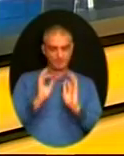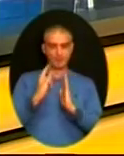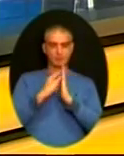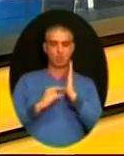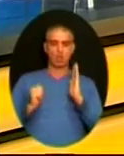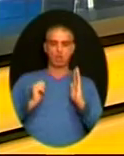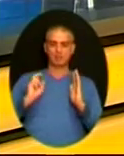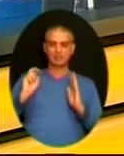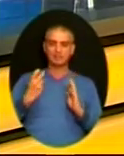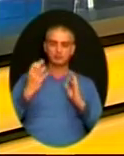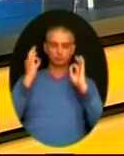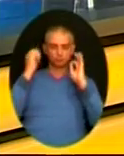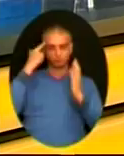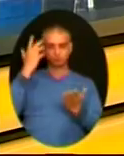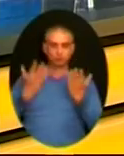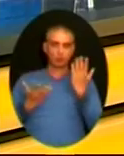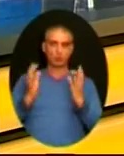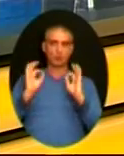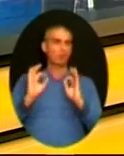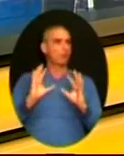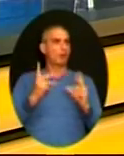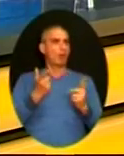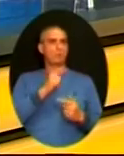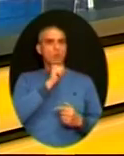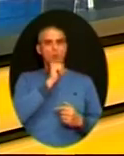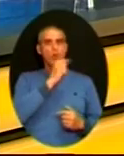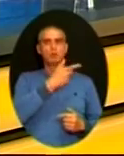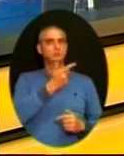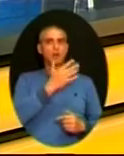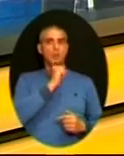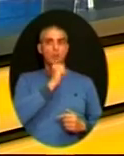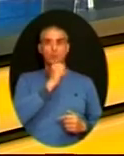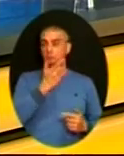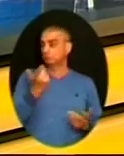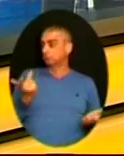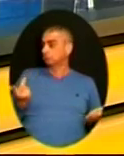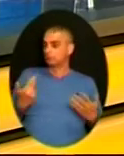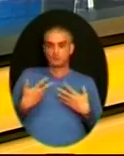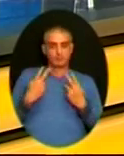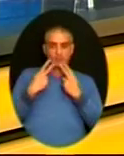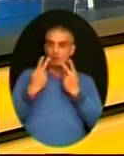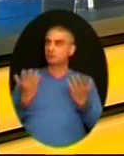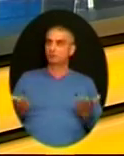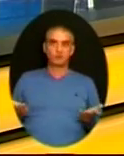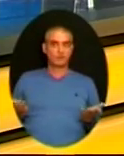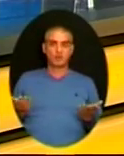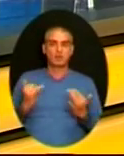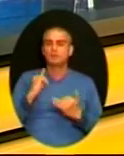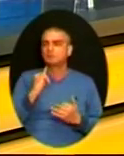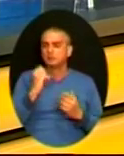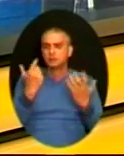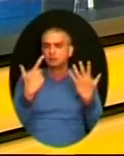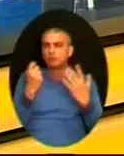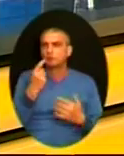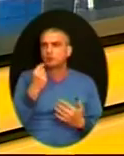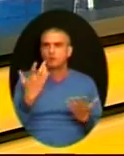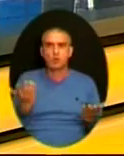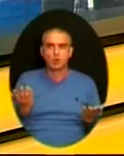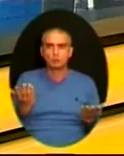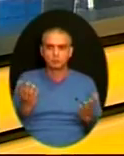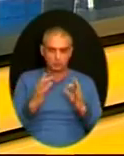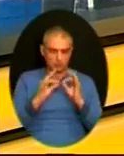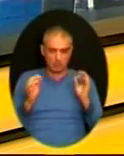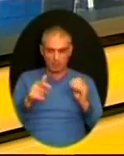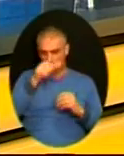חוק גיוס שקול מדוד מקובל על כולם? אין לזה שום תשובה. מה זה שבעה שבועות?